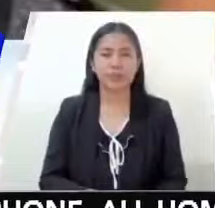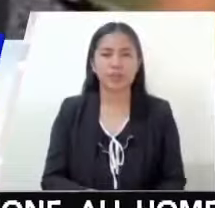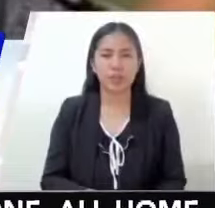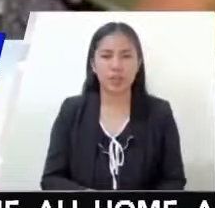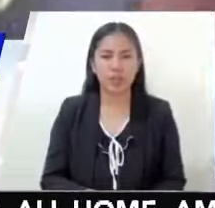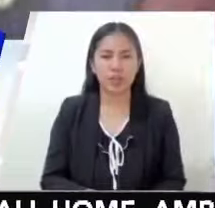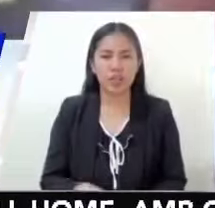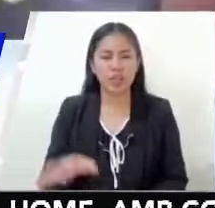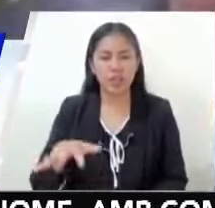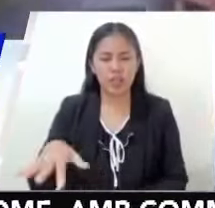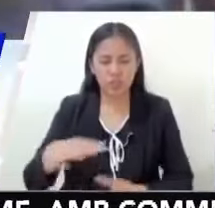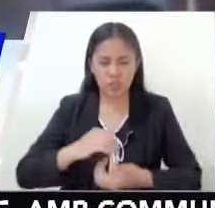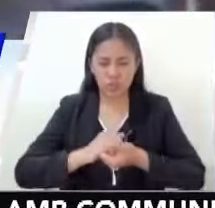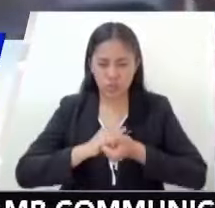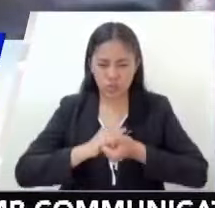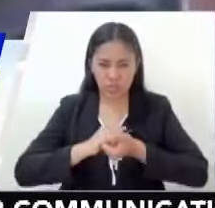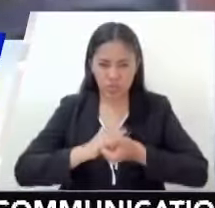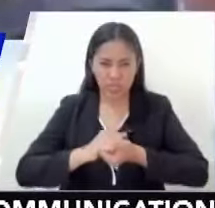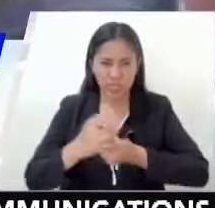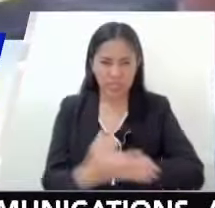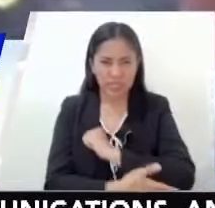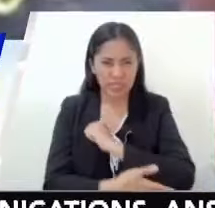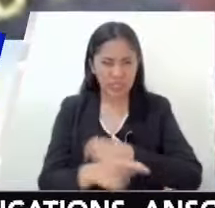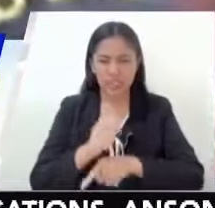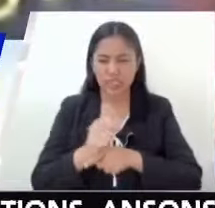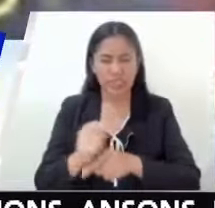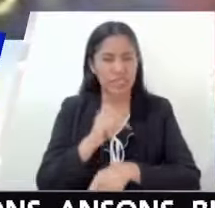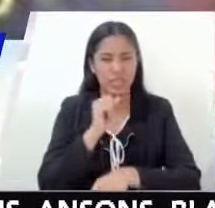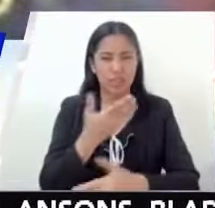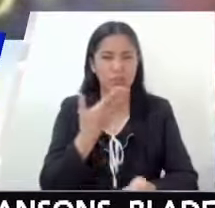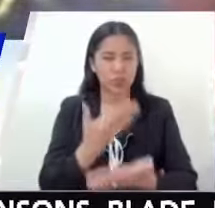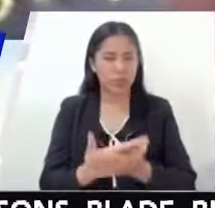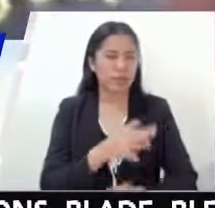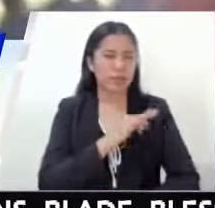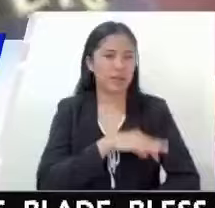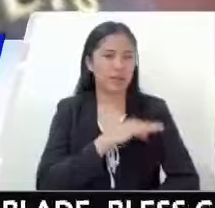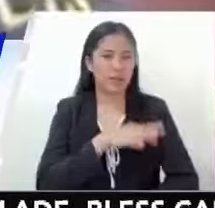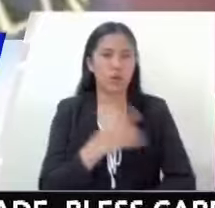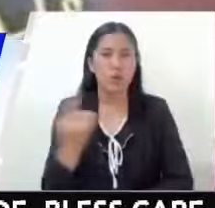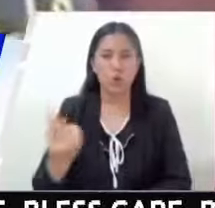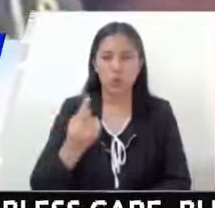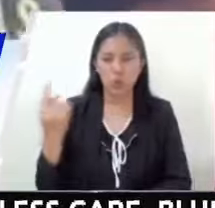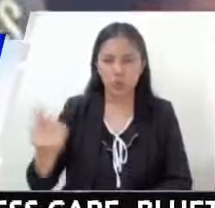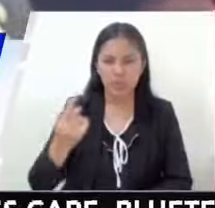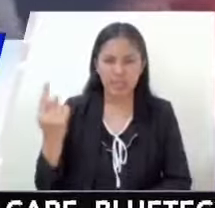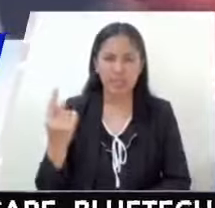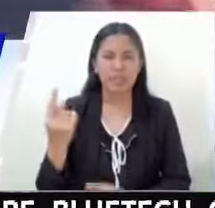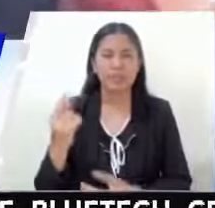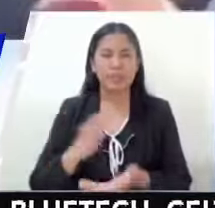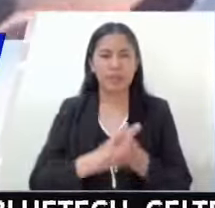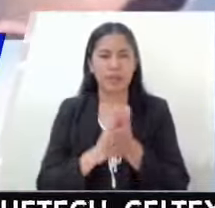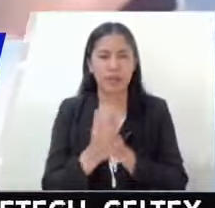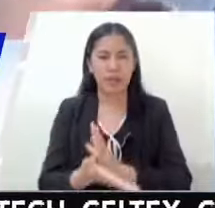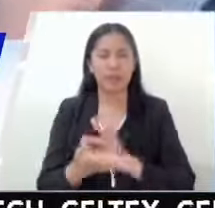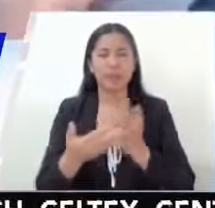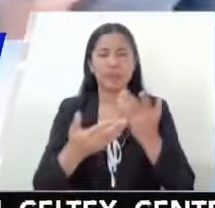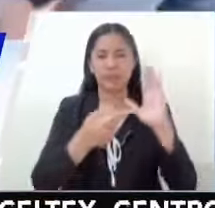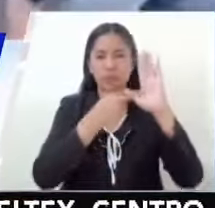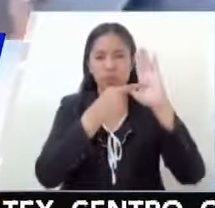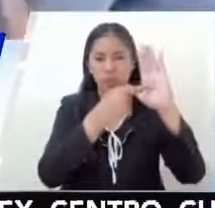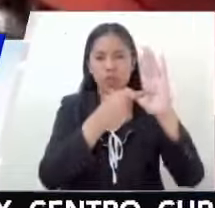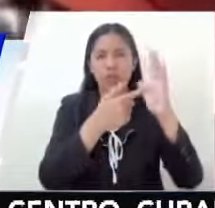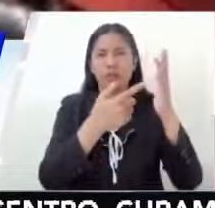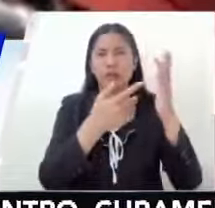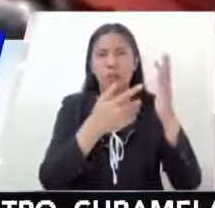ginagawang Balikatan exercises sa bansa, maliban sa posibilidad na mapagyera lang tayo sa ibang bansa gaya ng China. Pag